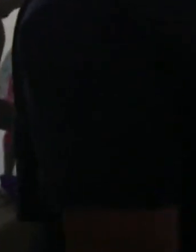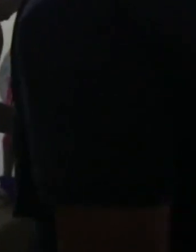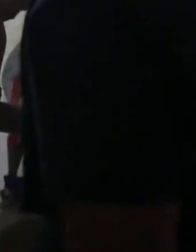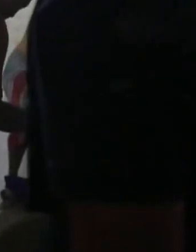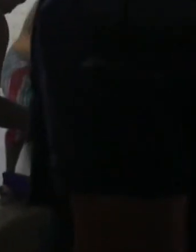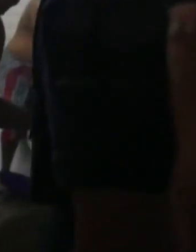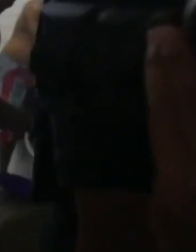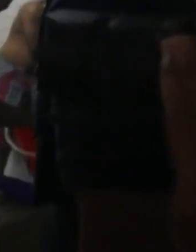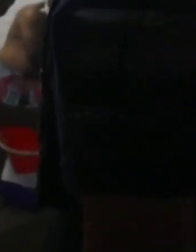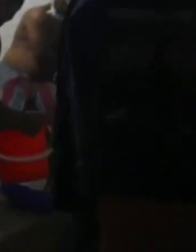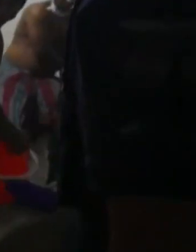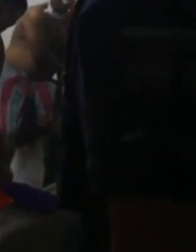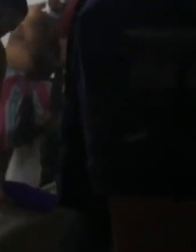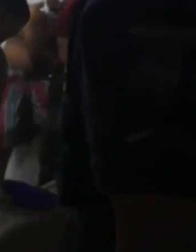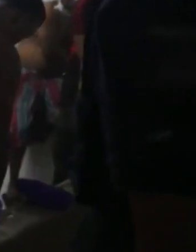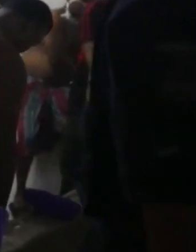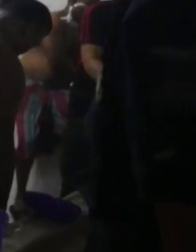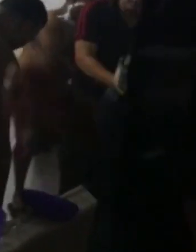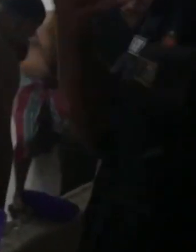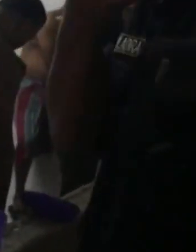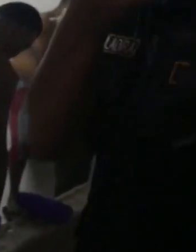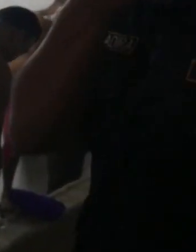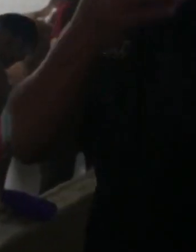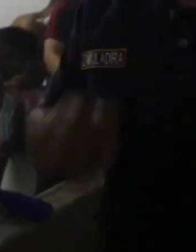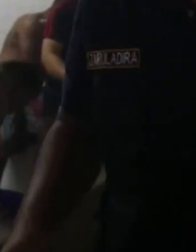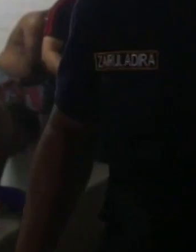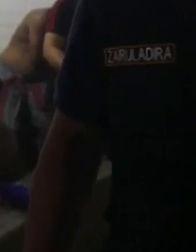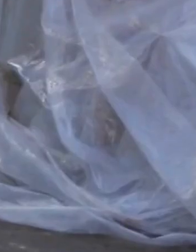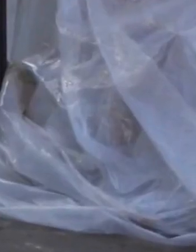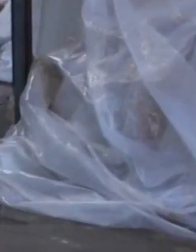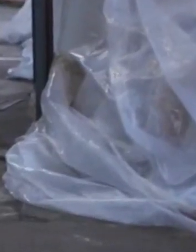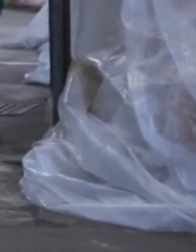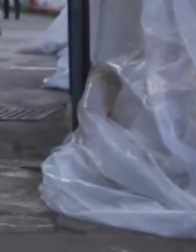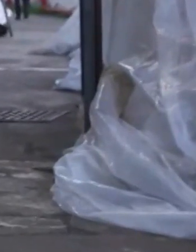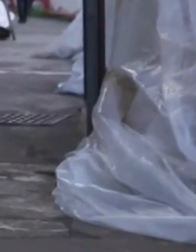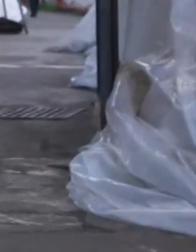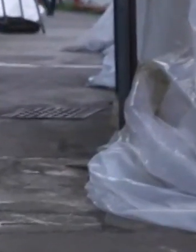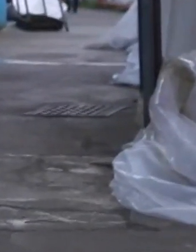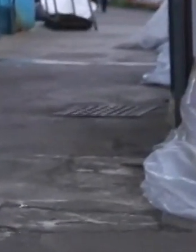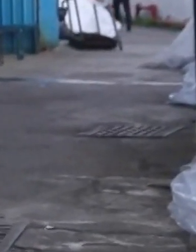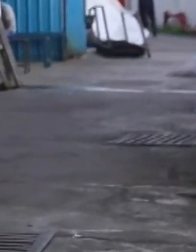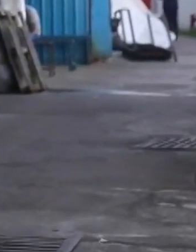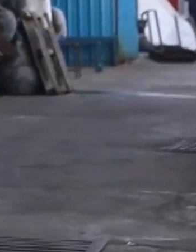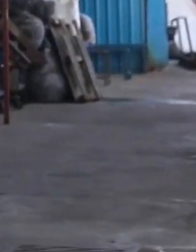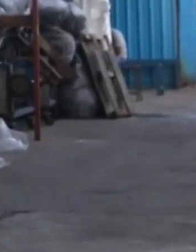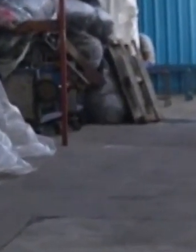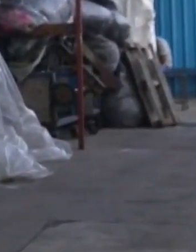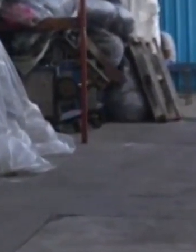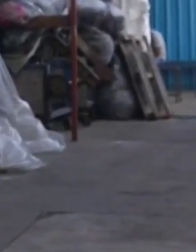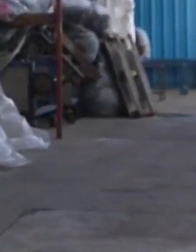pekerja tempatan hasil pemeriksaan dan pemberkasan mulai 17 23 gini sebanyak